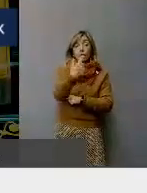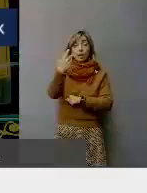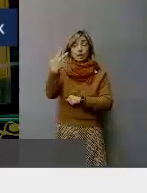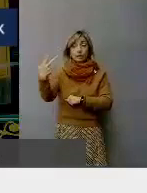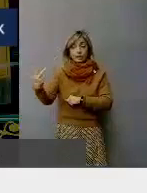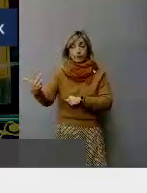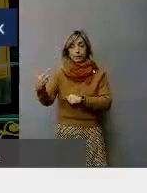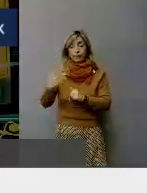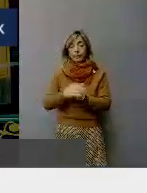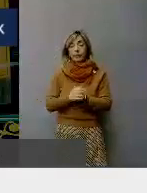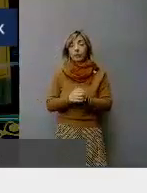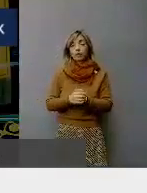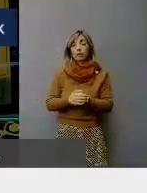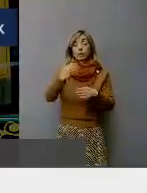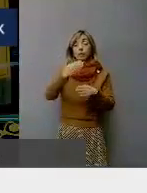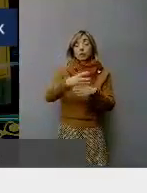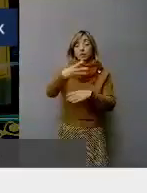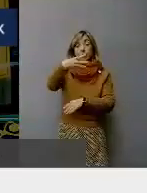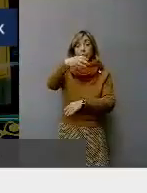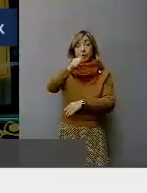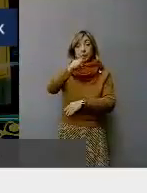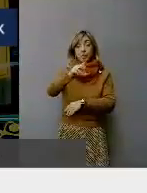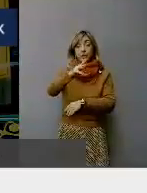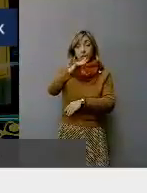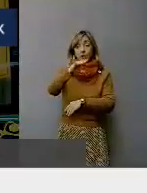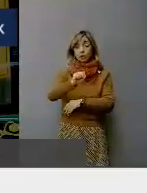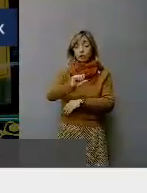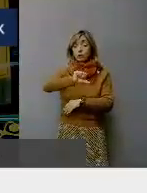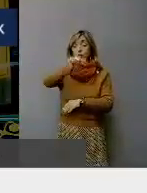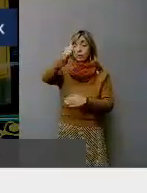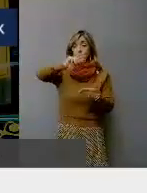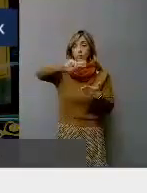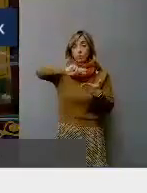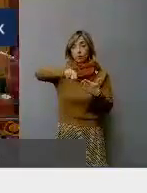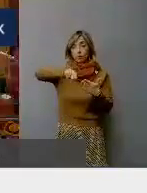consigliere mascia che anche il primo firmatario della proposta